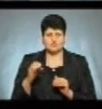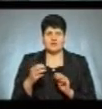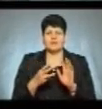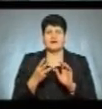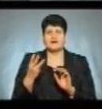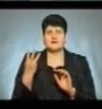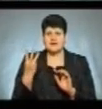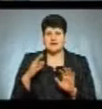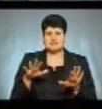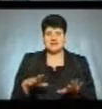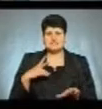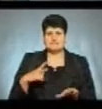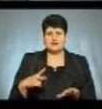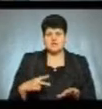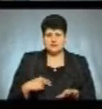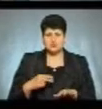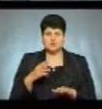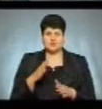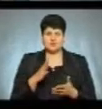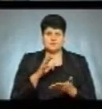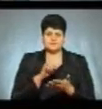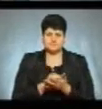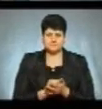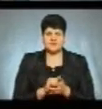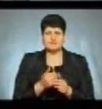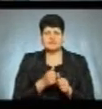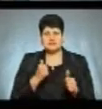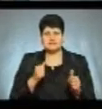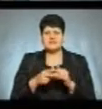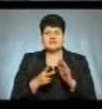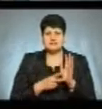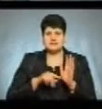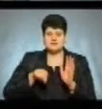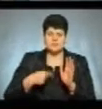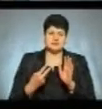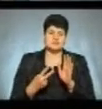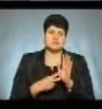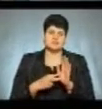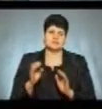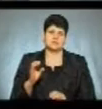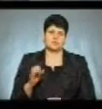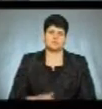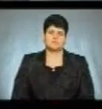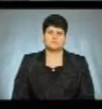Третє місце зайняв француз Кантен Фійон Майє. Відстав на 17,7 секунди.